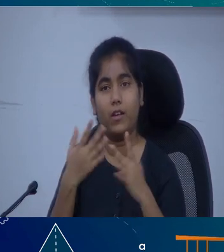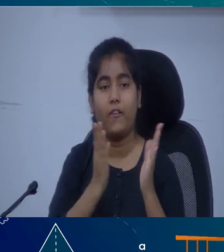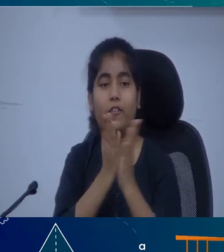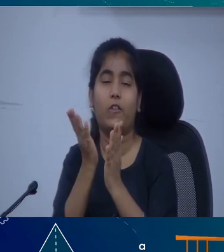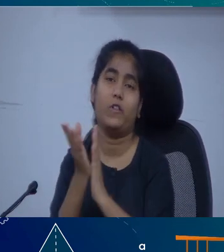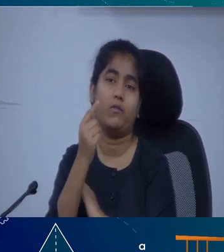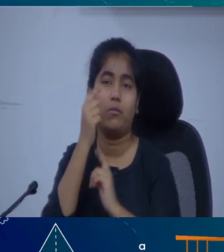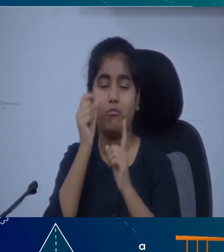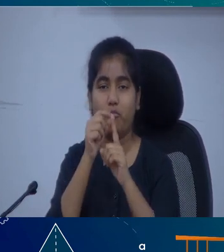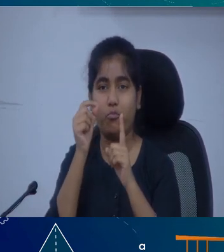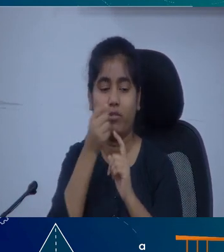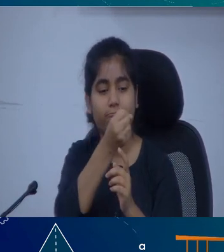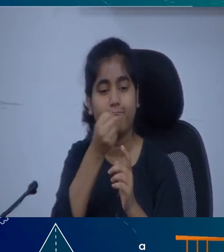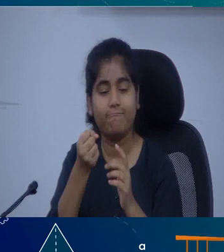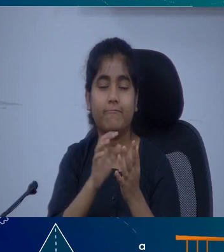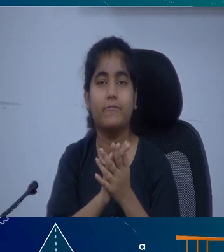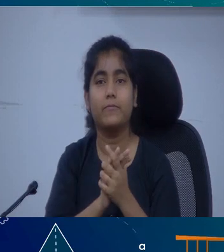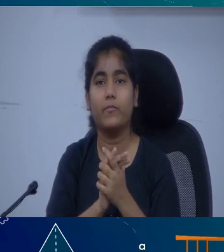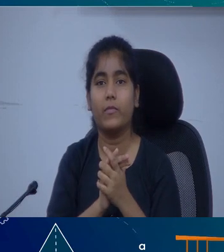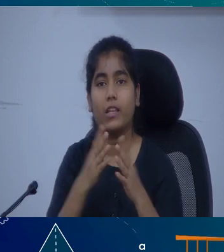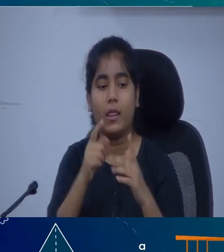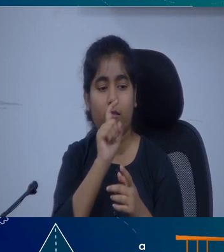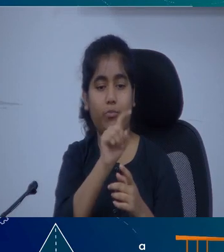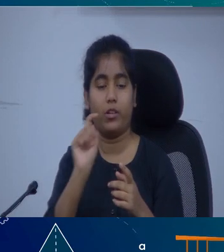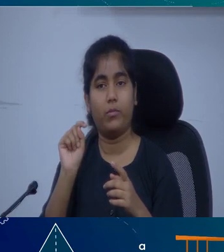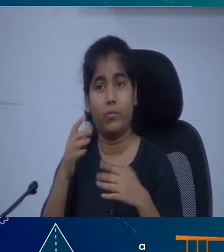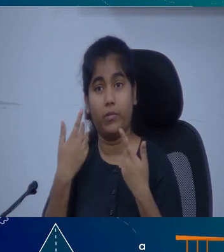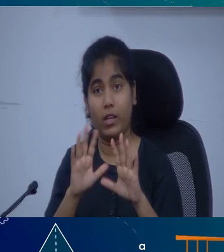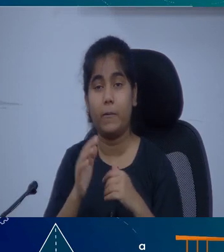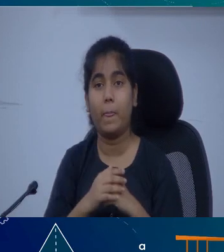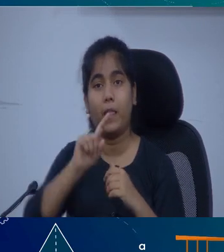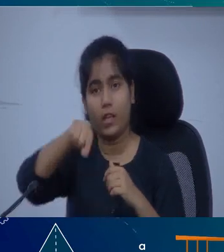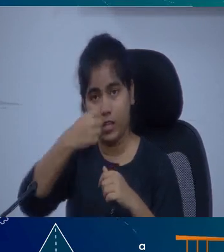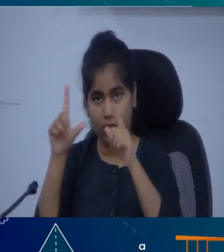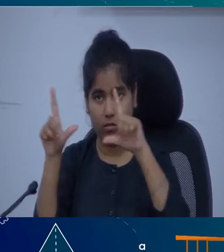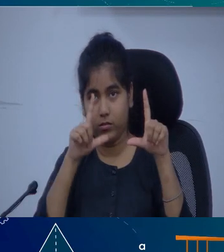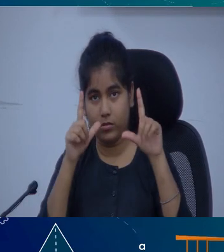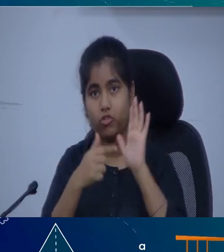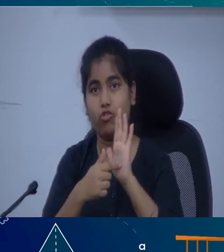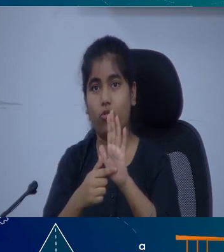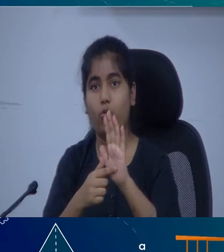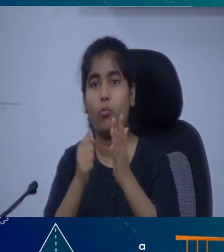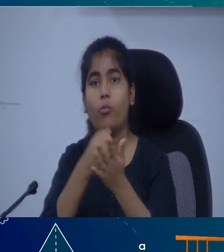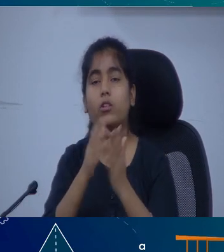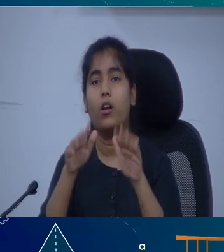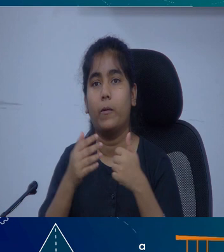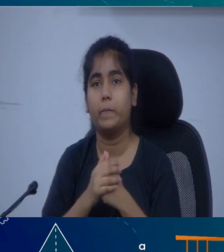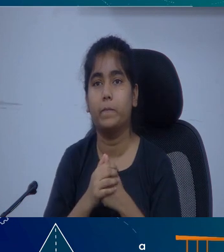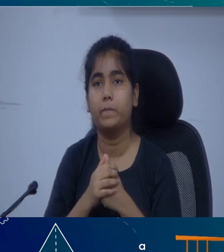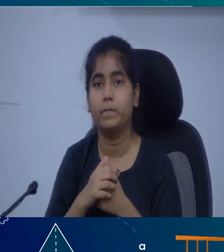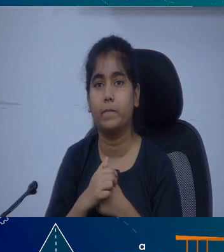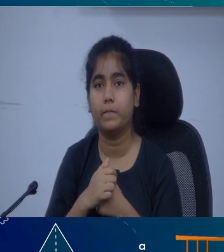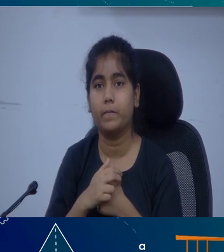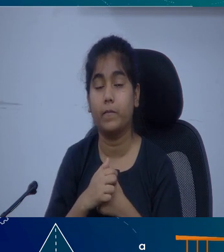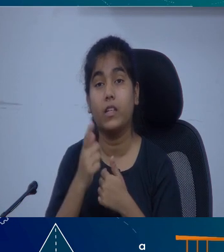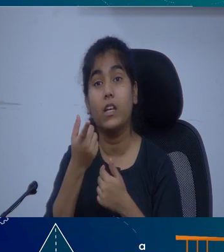हर जगह हमने प्रिया को रखा हुआ है. आप हर जगह से प्रिया तक पहुँच सकते हैं. तो अगर आपने किसी को भी क्लिक